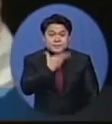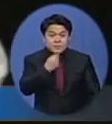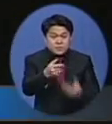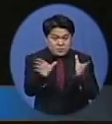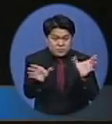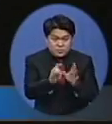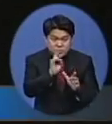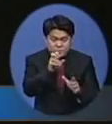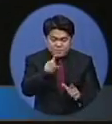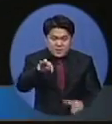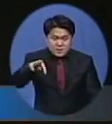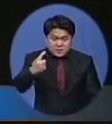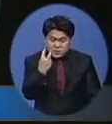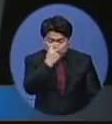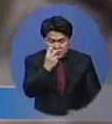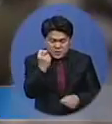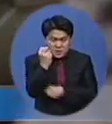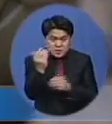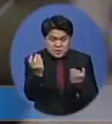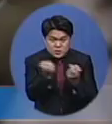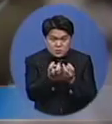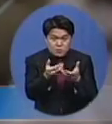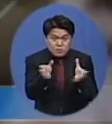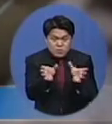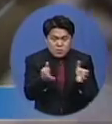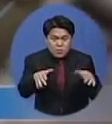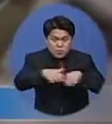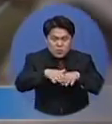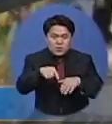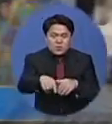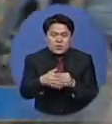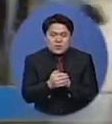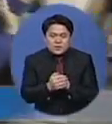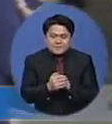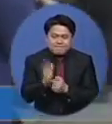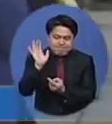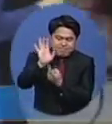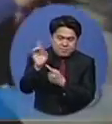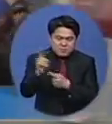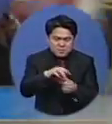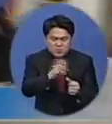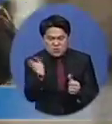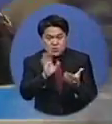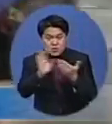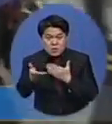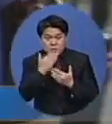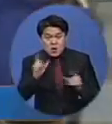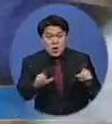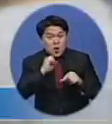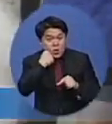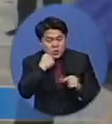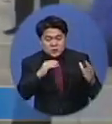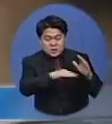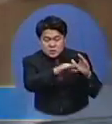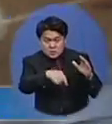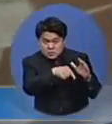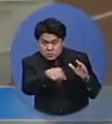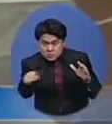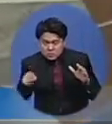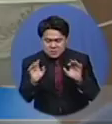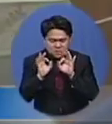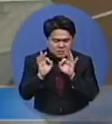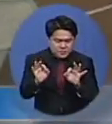보건복지부 중앙메르스관리대책본부는 정례 브리핑에서 격리 해제 후에도 생업이 어려운 가구에 대해 상황에